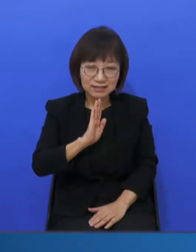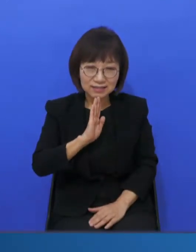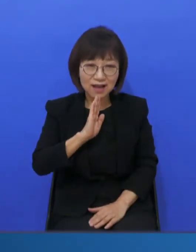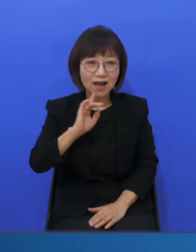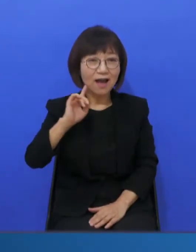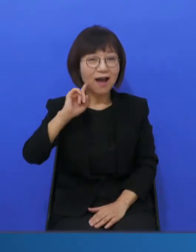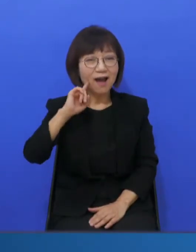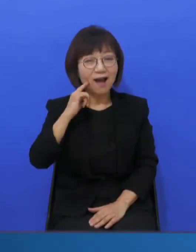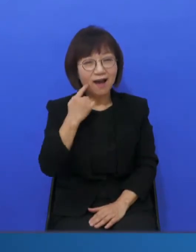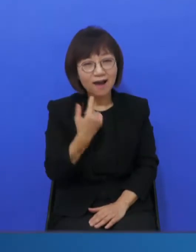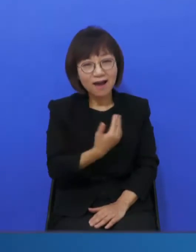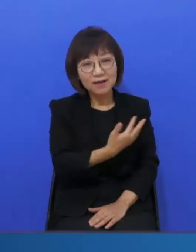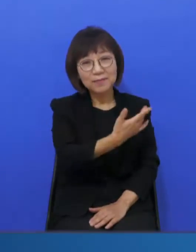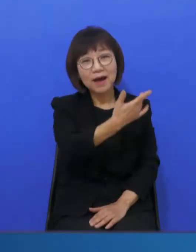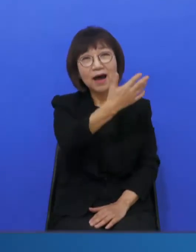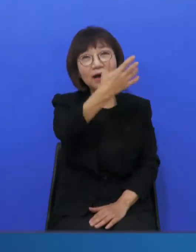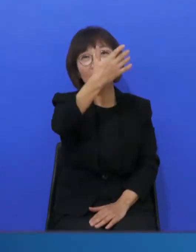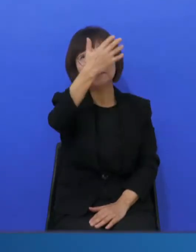참